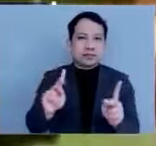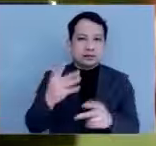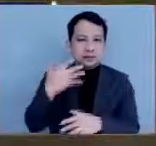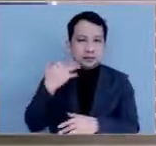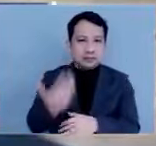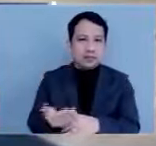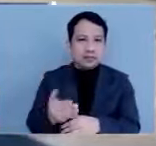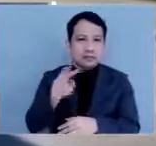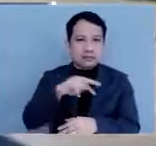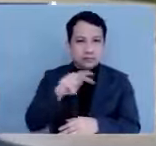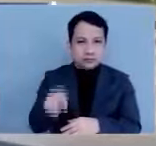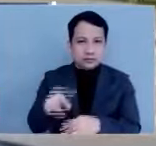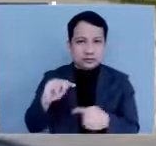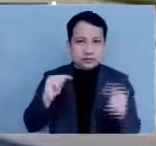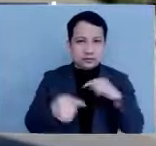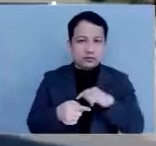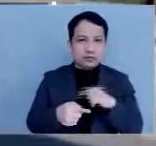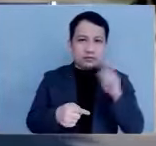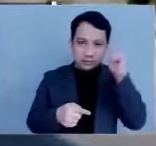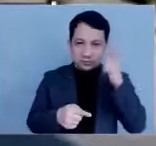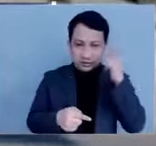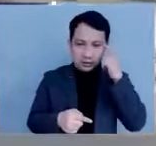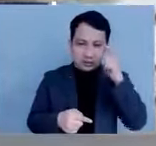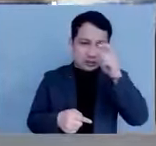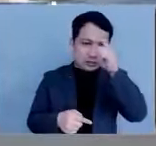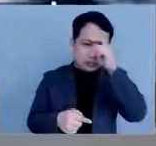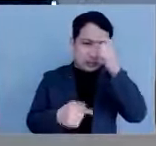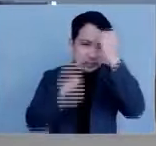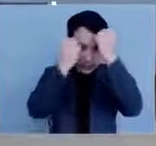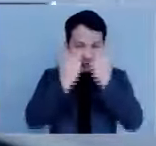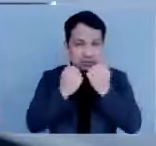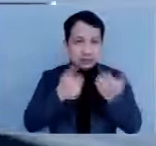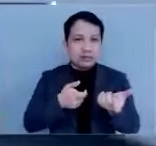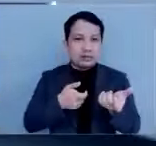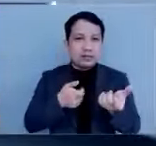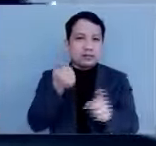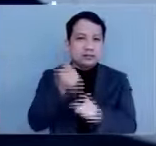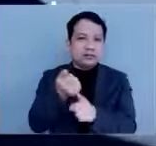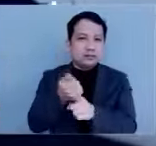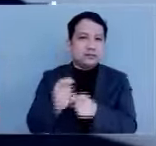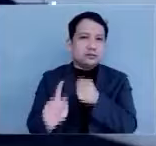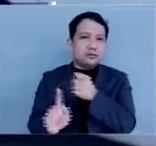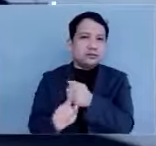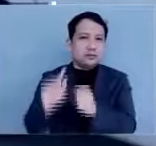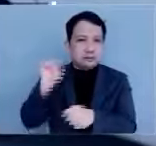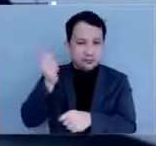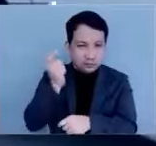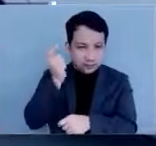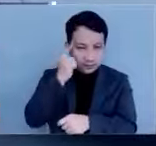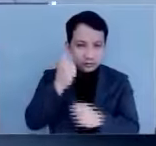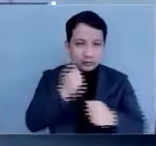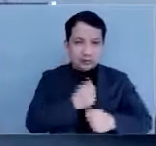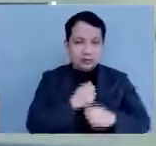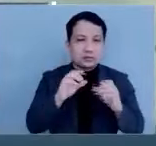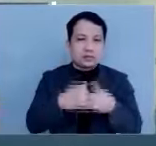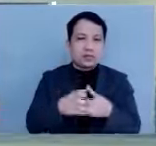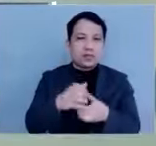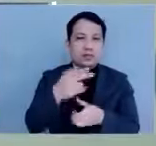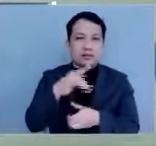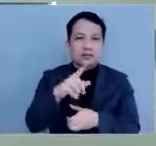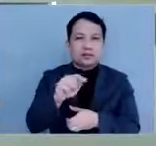sugatan. Itinuturing ng gobyerno ng Turkey na isang terrorist attack ang nangyari. Isinisisi ito ng pamahalaan sa militanteng grupong Kurdistan